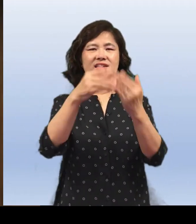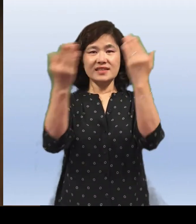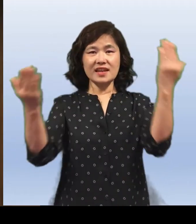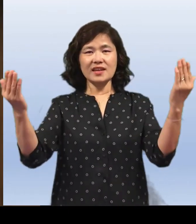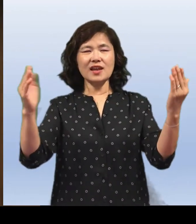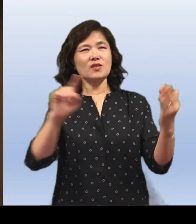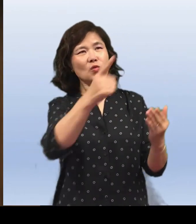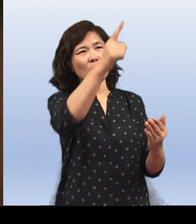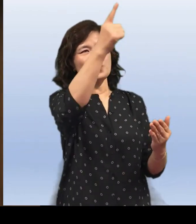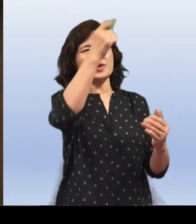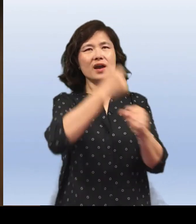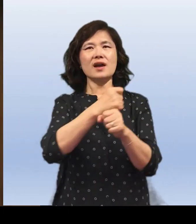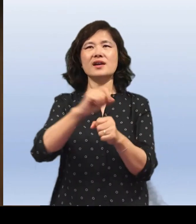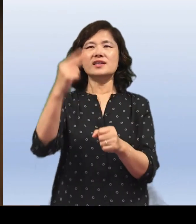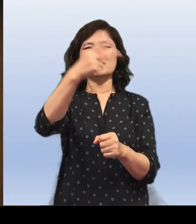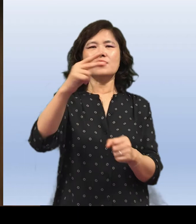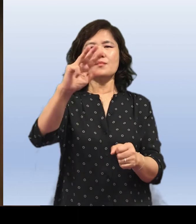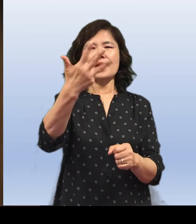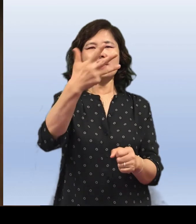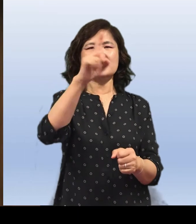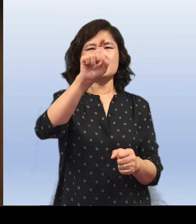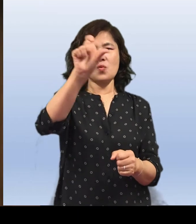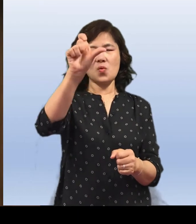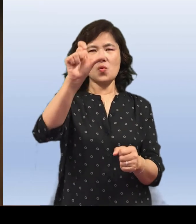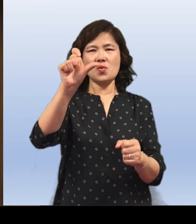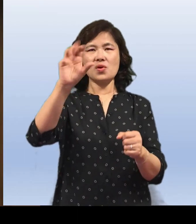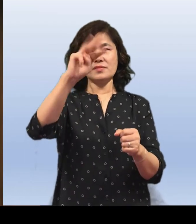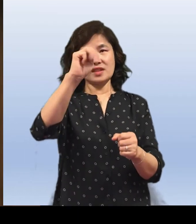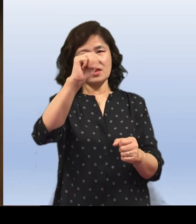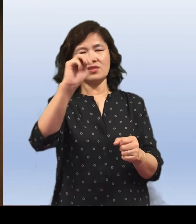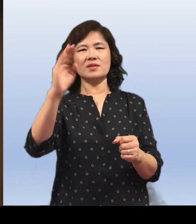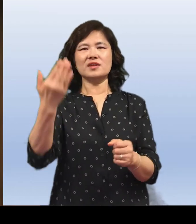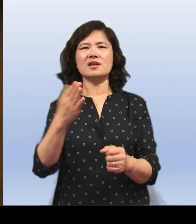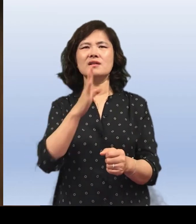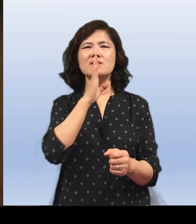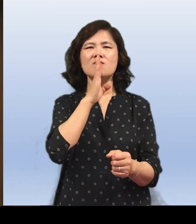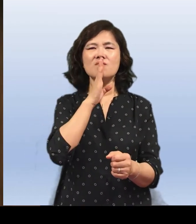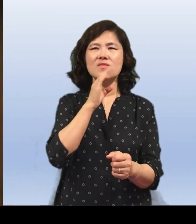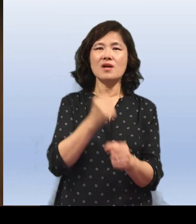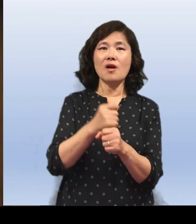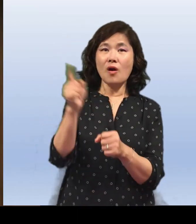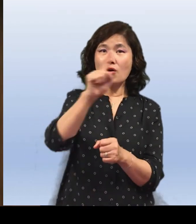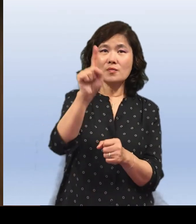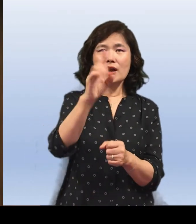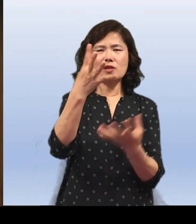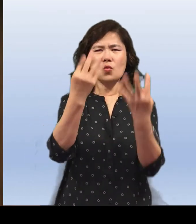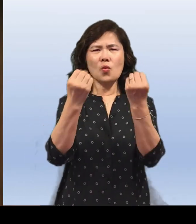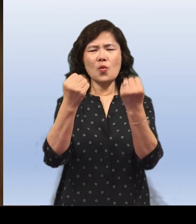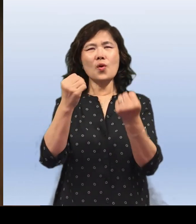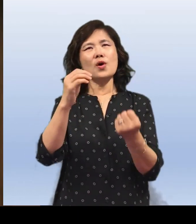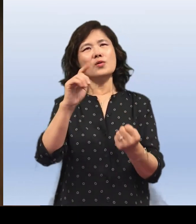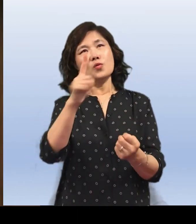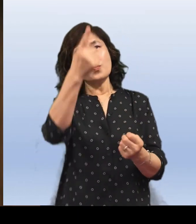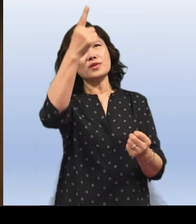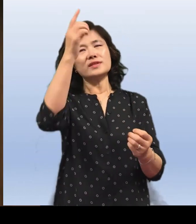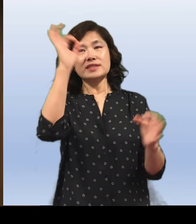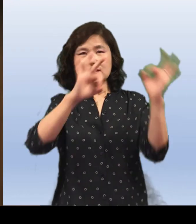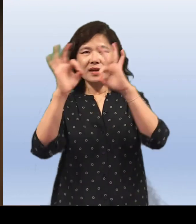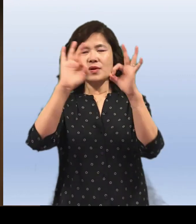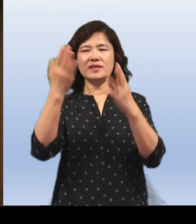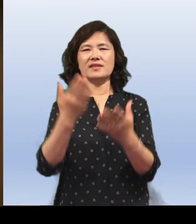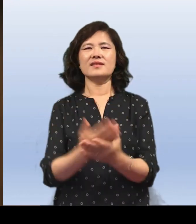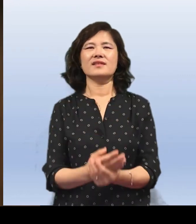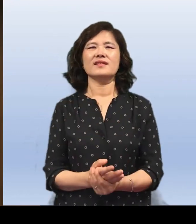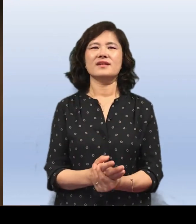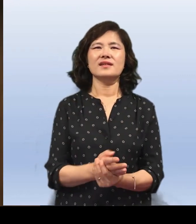해발 2815m인데요. 여러분, 해발 2815m가 어느 정도 되는지 혹시 감이 잡히십니까? 제가 한번